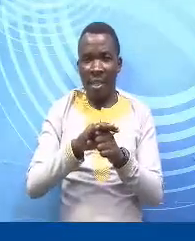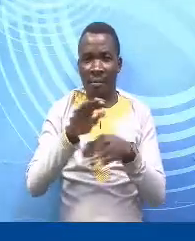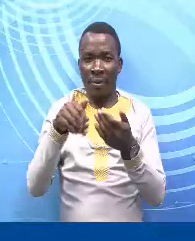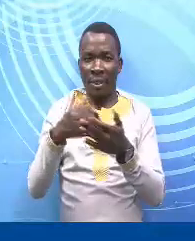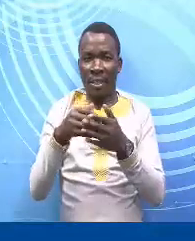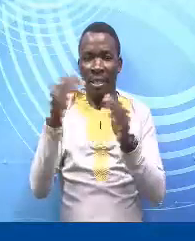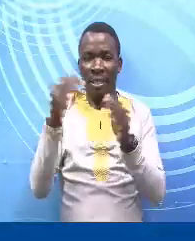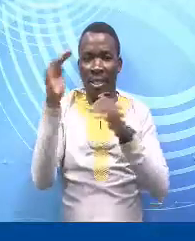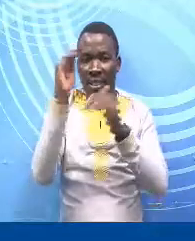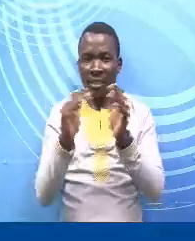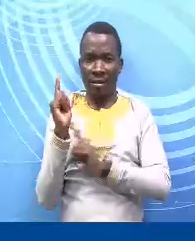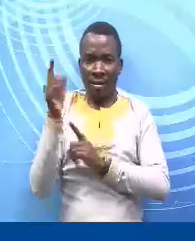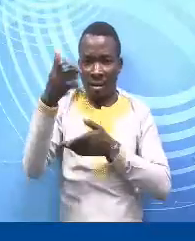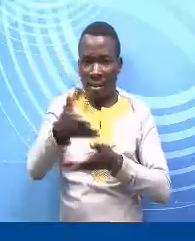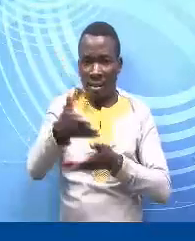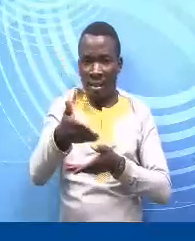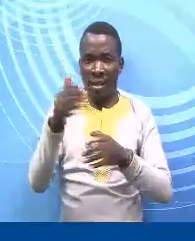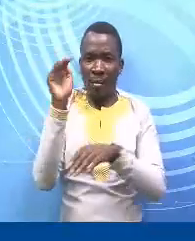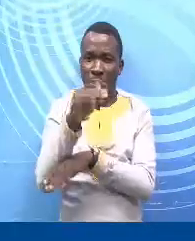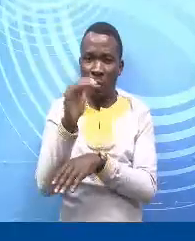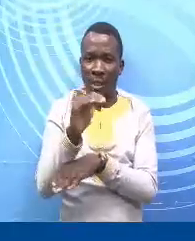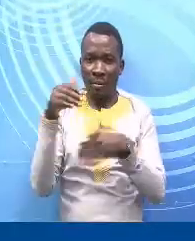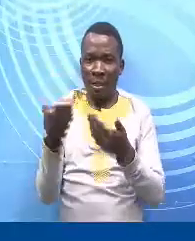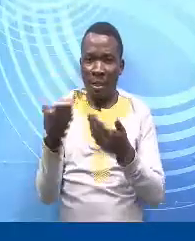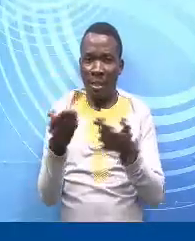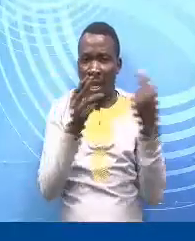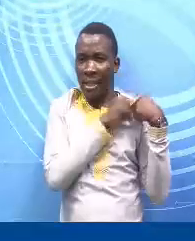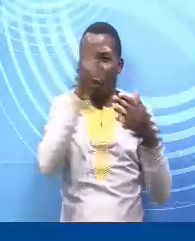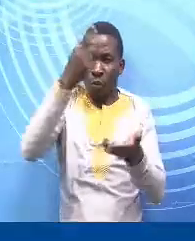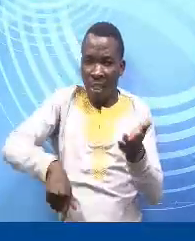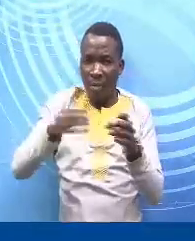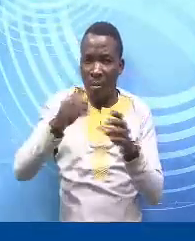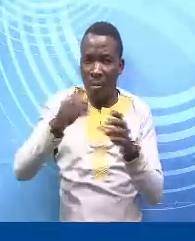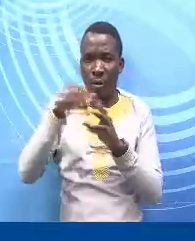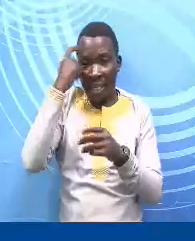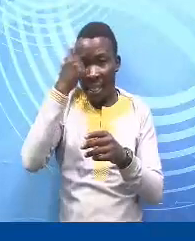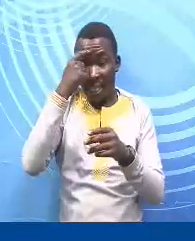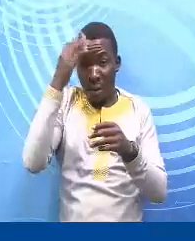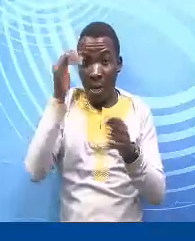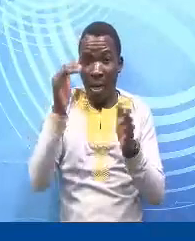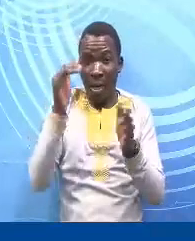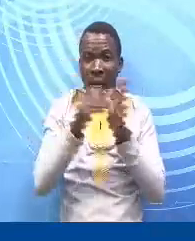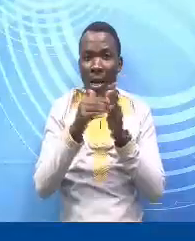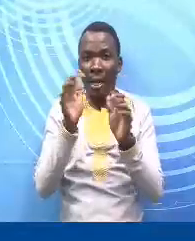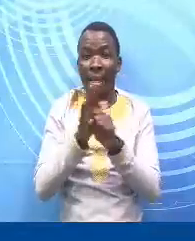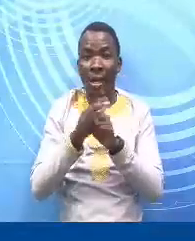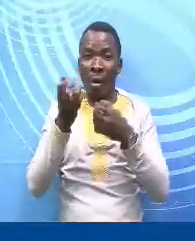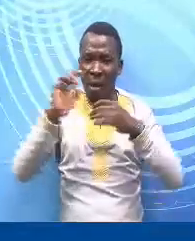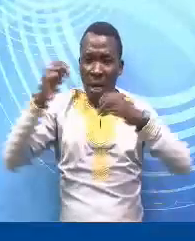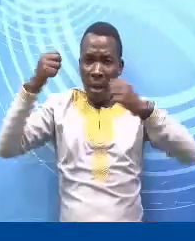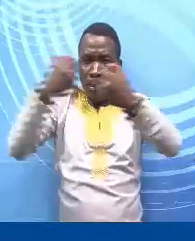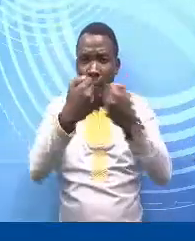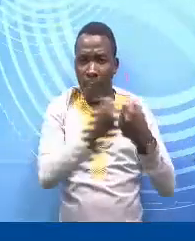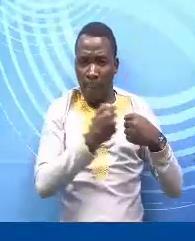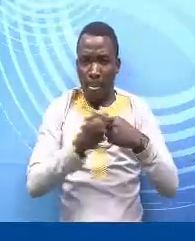z'umutekano zirahari wese mutubarize gusa uwo muntu yashinzwe ko muri leta kuko arabangamye cyane mujya mumubona anarwana hano intambara iba